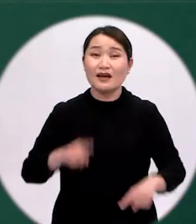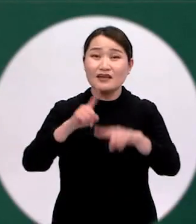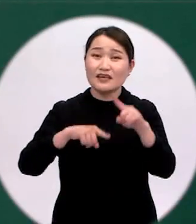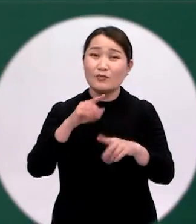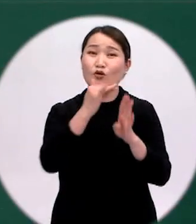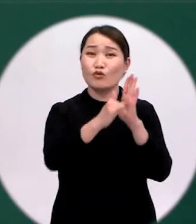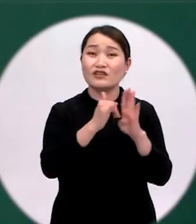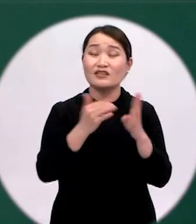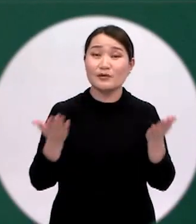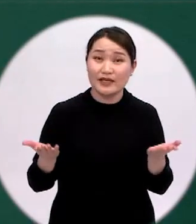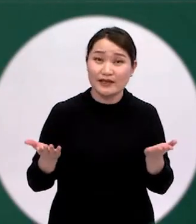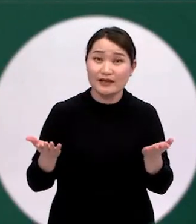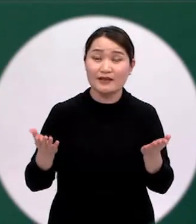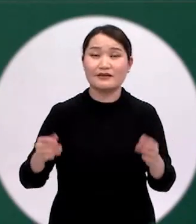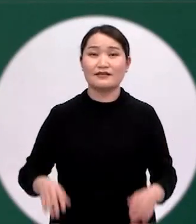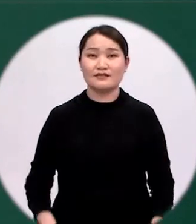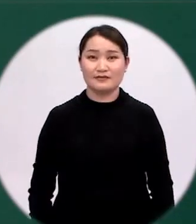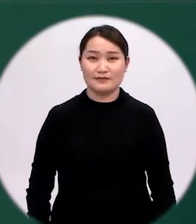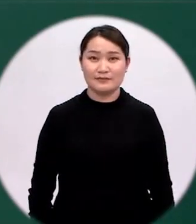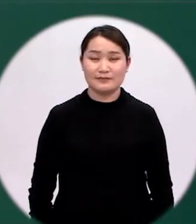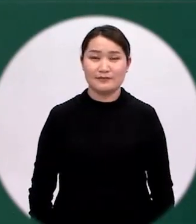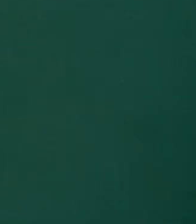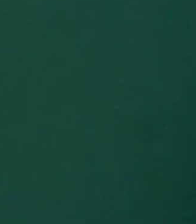ямар үйлдэл юм бэ гэдгээ бичнэ.